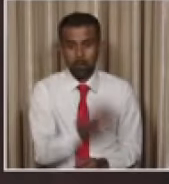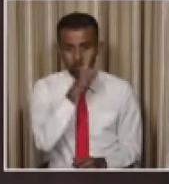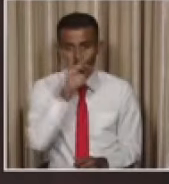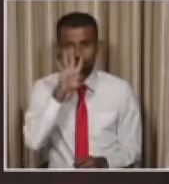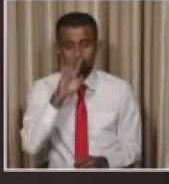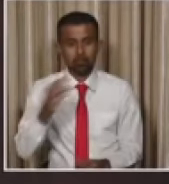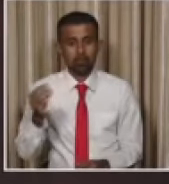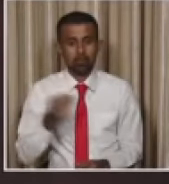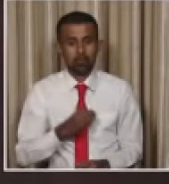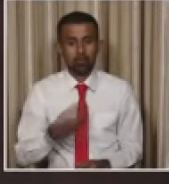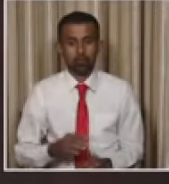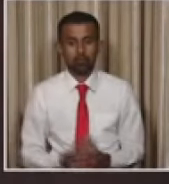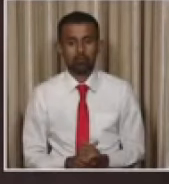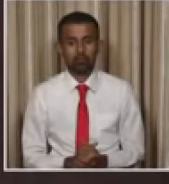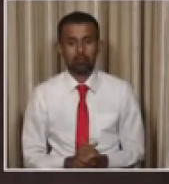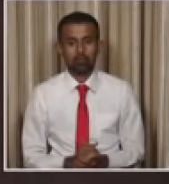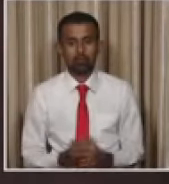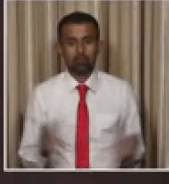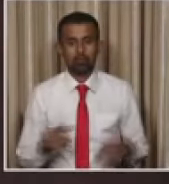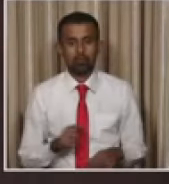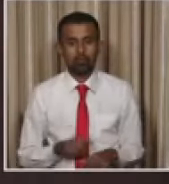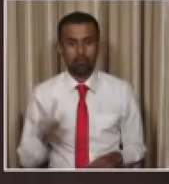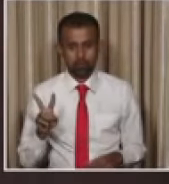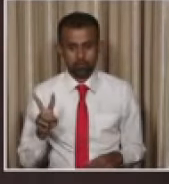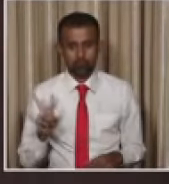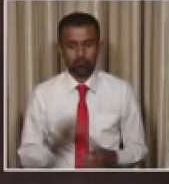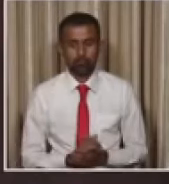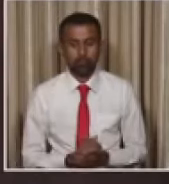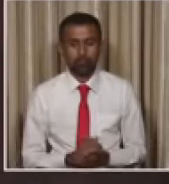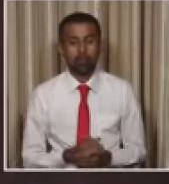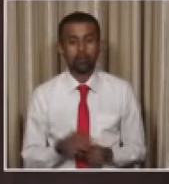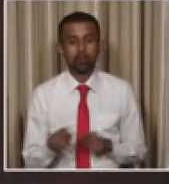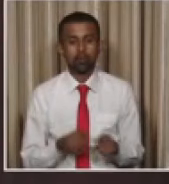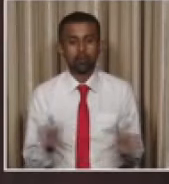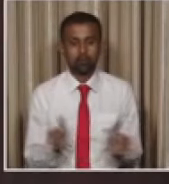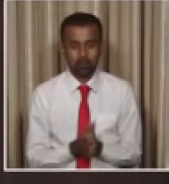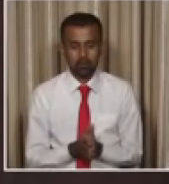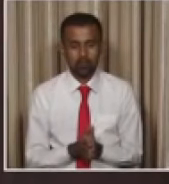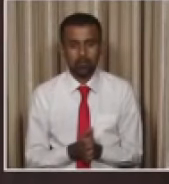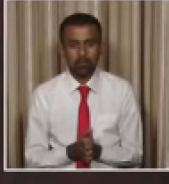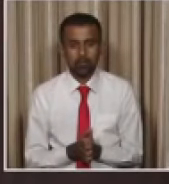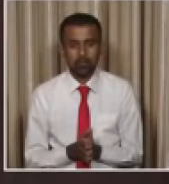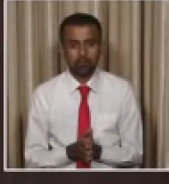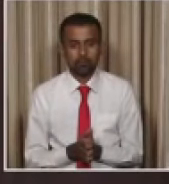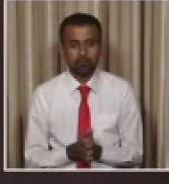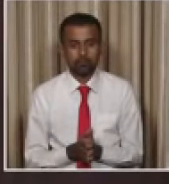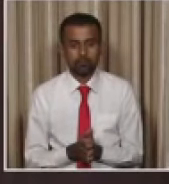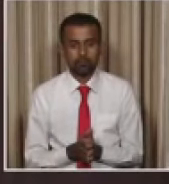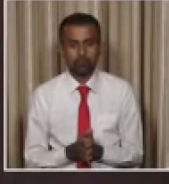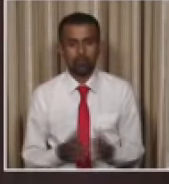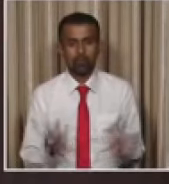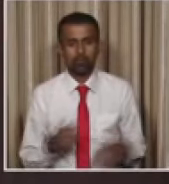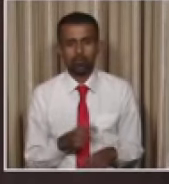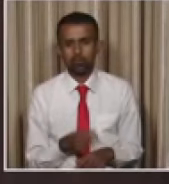අයට හම්බෙලා තියෙන්නේ. ගරු වන්තම ඔබතුමාට විනාඩි 2ක කාලයක්. මම කියන්න කැමතියි මේවත් එක්ක ඊළඟට මට මොකද මේ තව විනාඩි කීපයක්